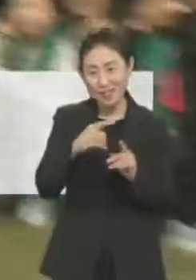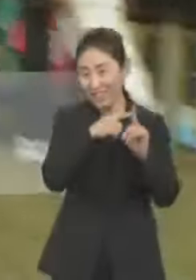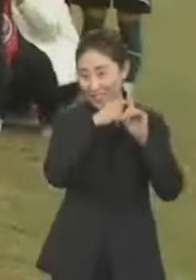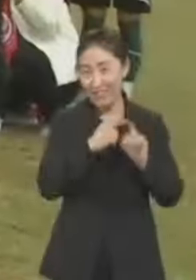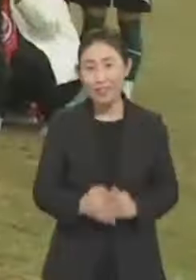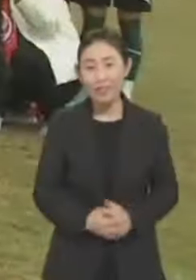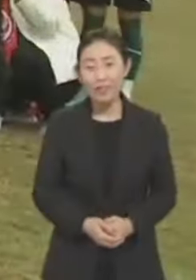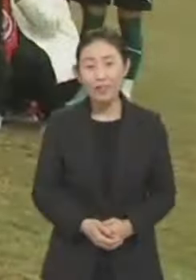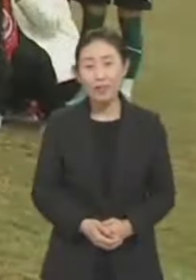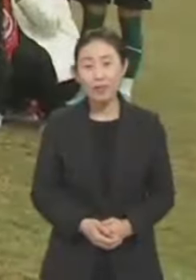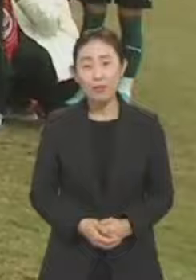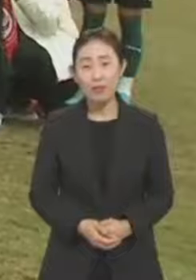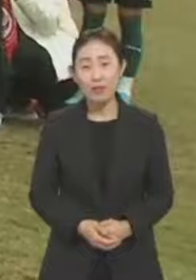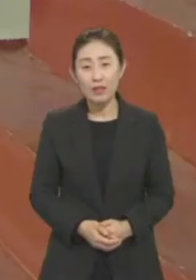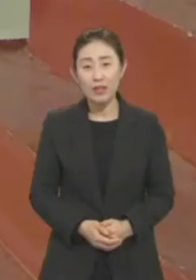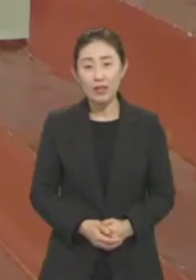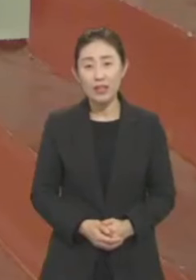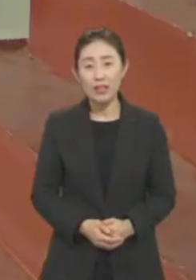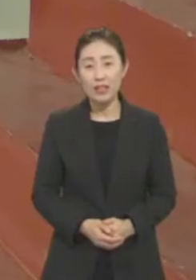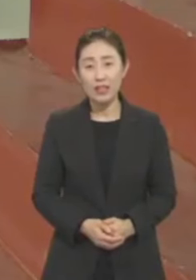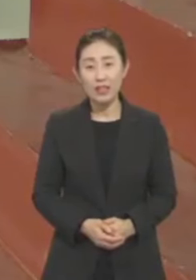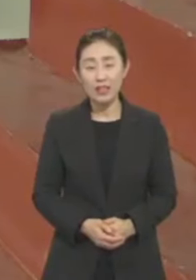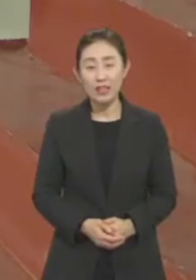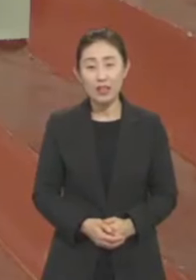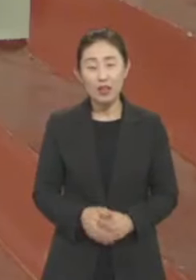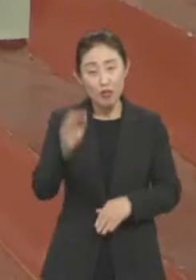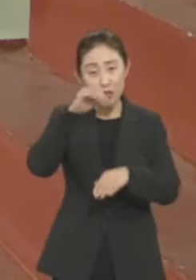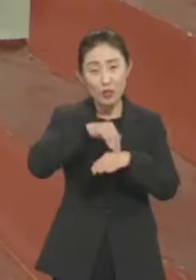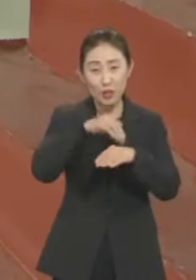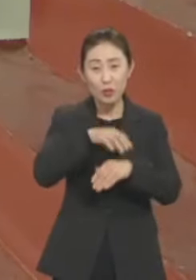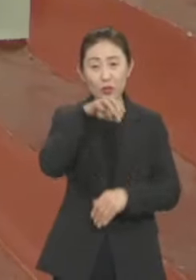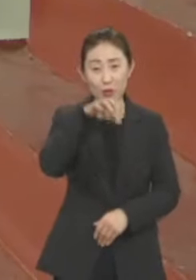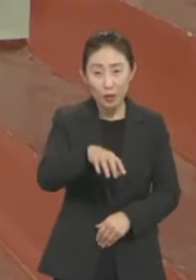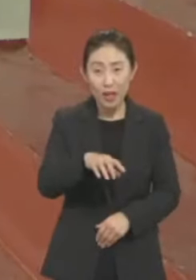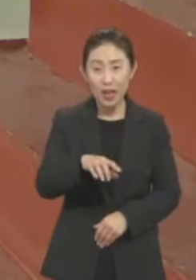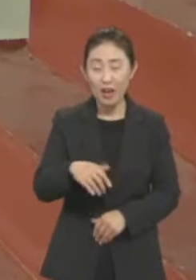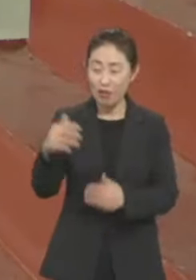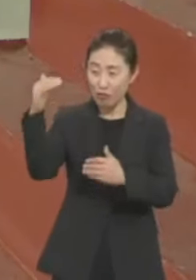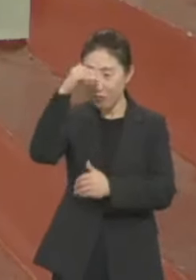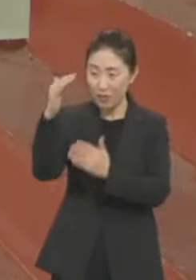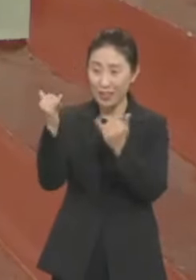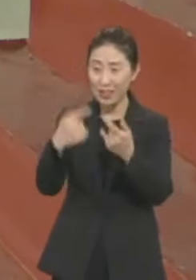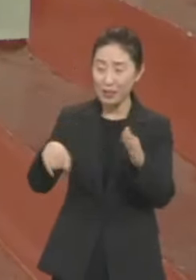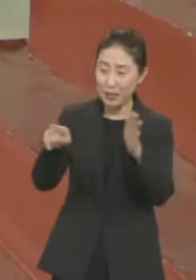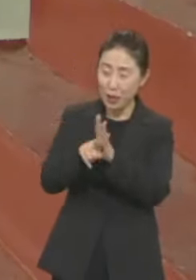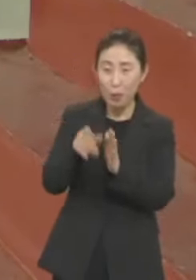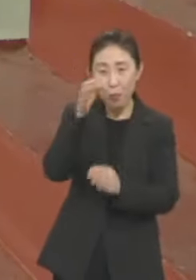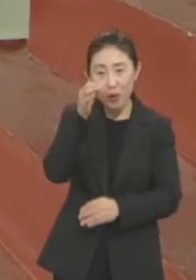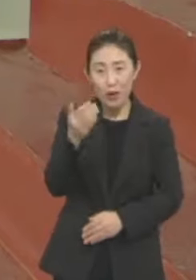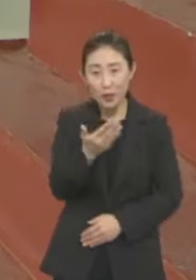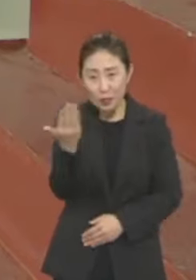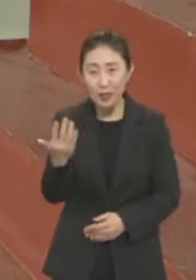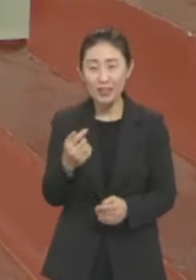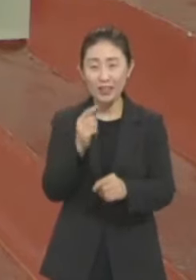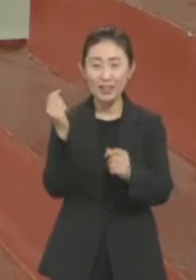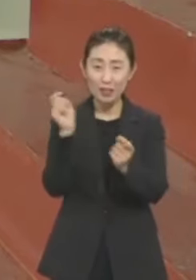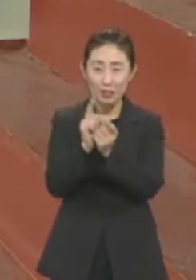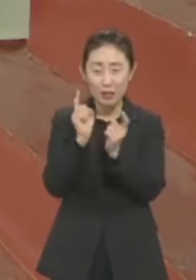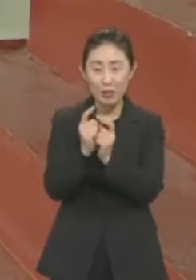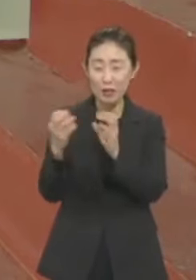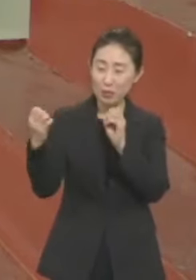했습니다. 대전 하나시티즌은 프리시즌 기간에도 팬들에게 다양한 볼거리를 제공하고 가까이에서